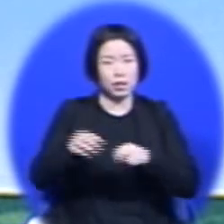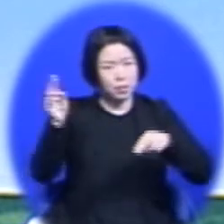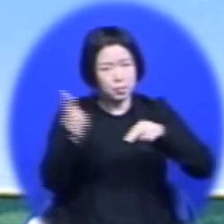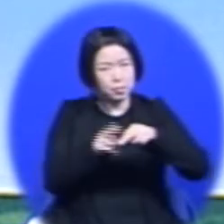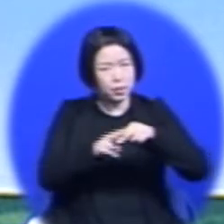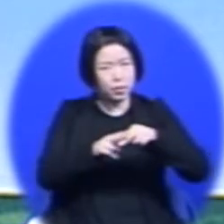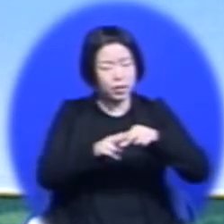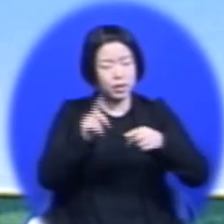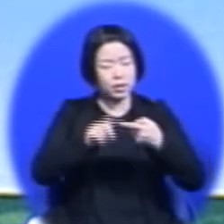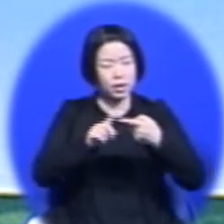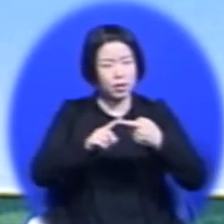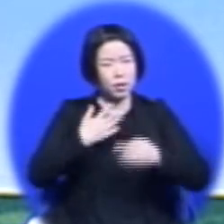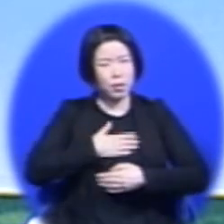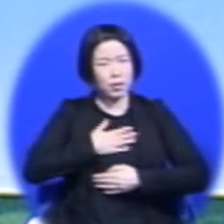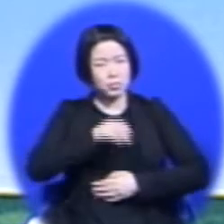쾌감을 느끼는 겁니다.